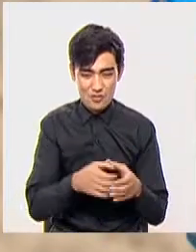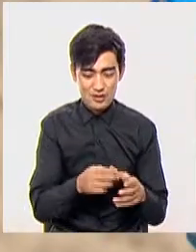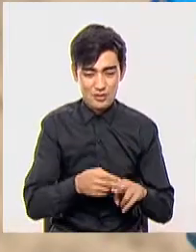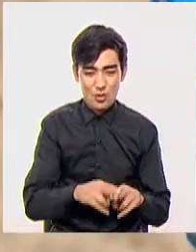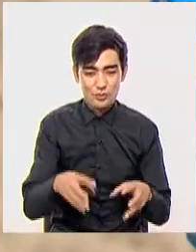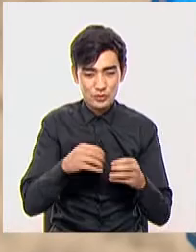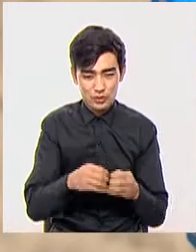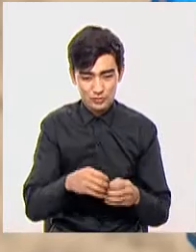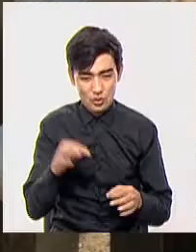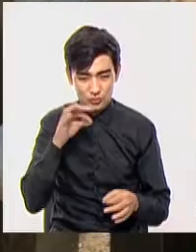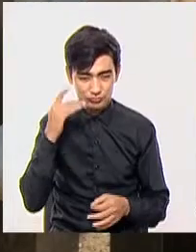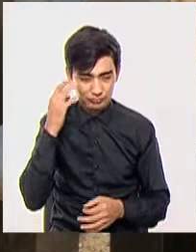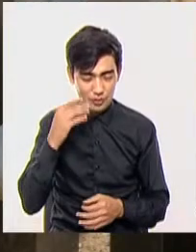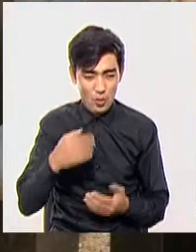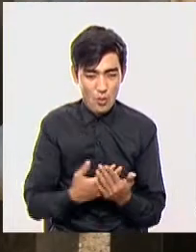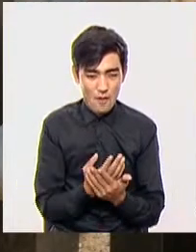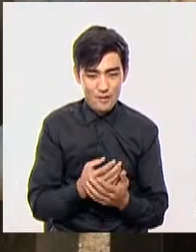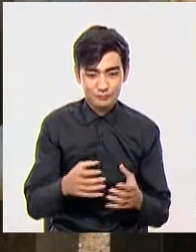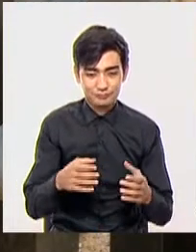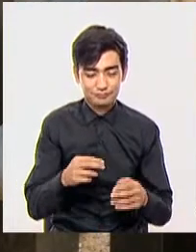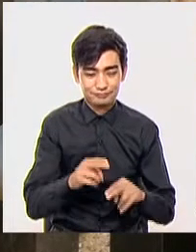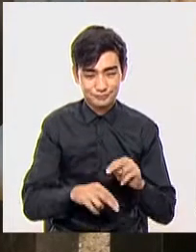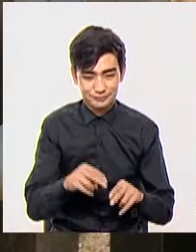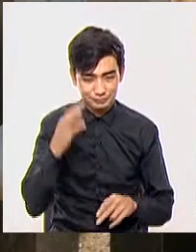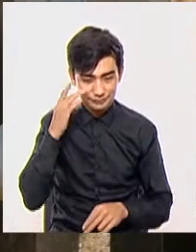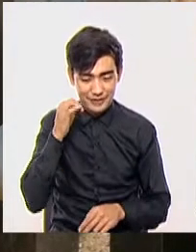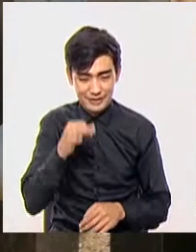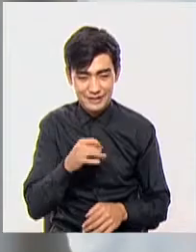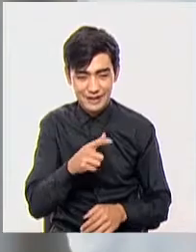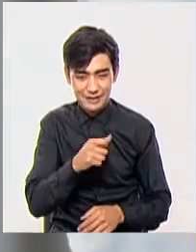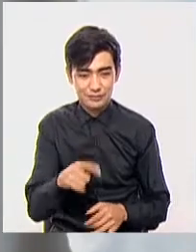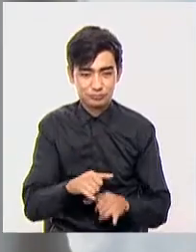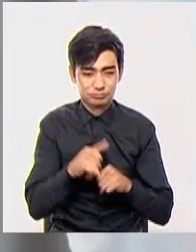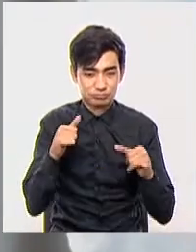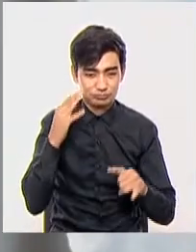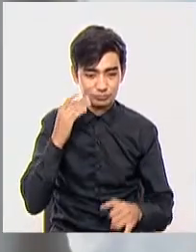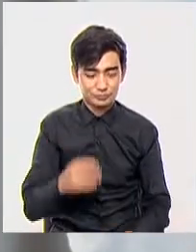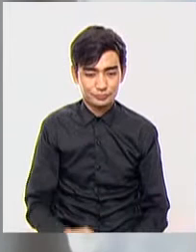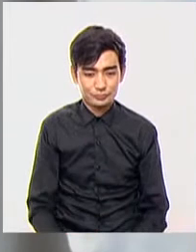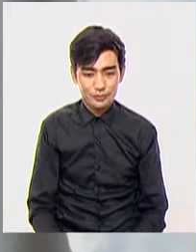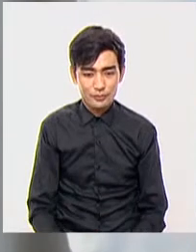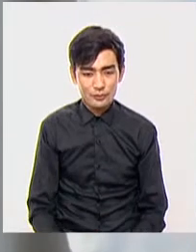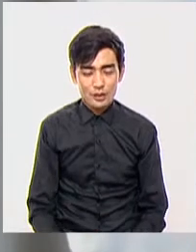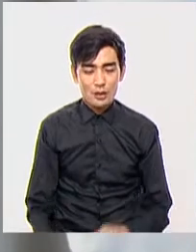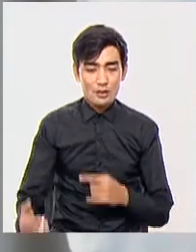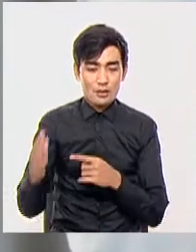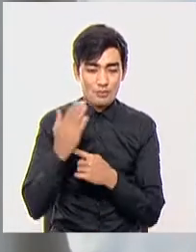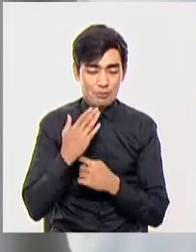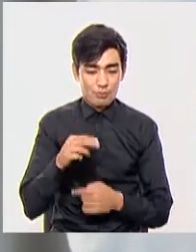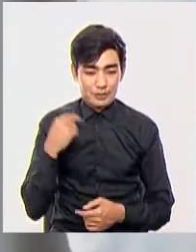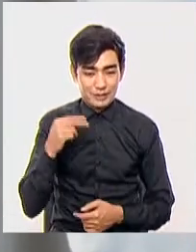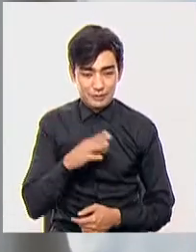решило создать новое подразделение, которое будет работать над увеличением ресурсной базы газа. В рамках исполнения поручения президента по